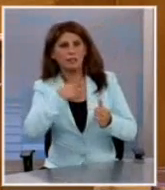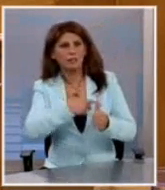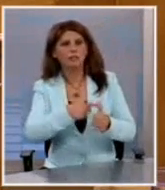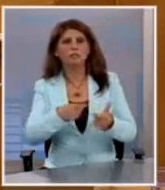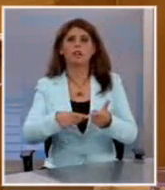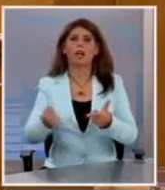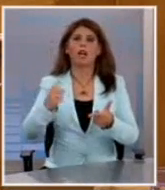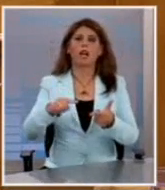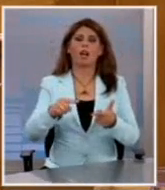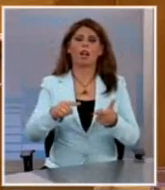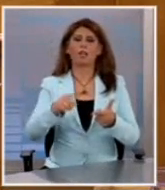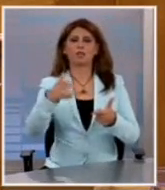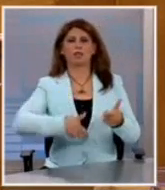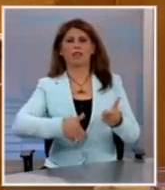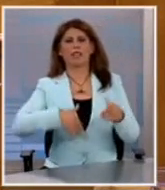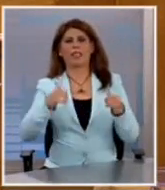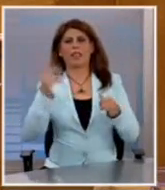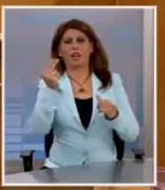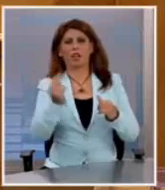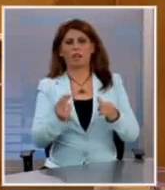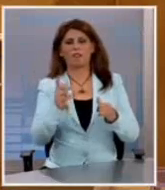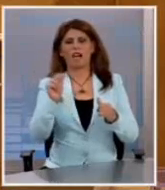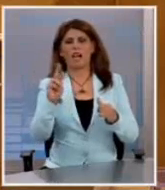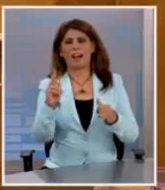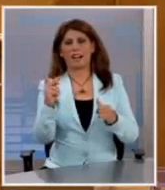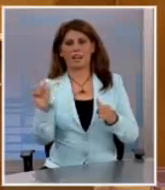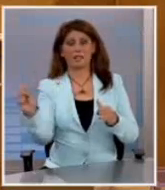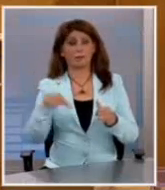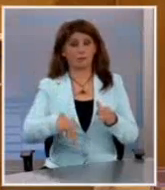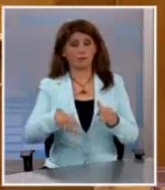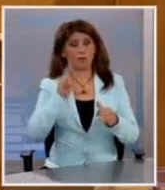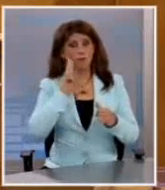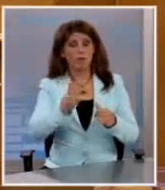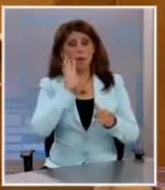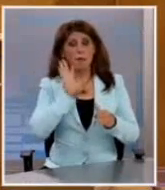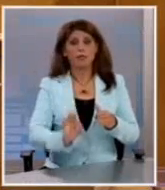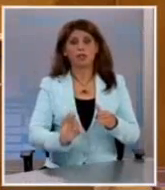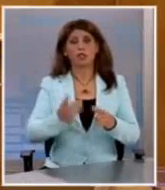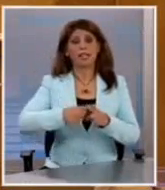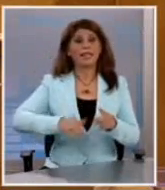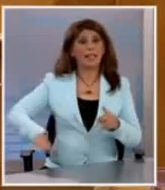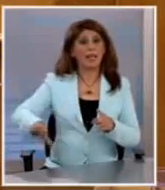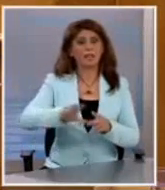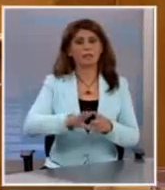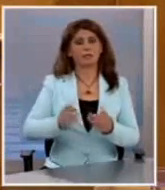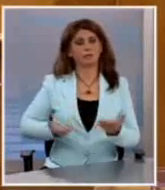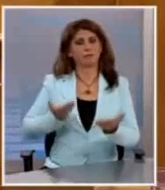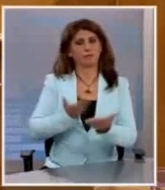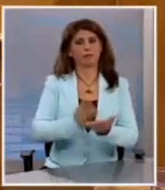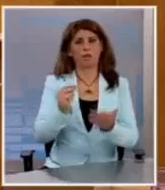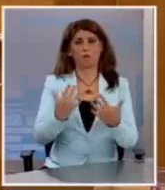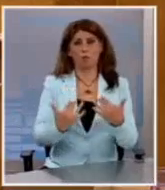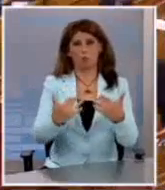για γελιογραφίες του Αρκά. Αυτή είναι η πραγματικότητα που βλέπει και ο ελληνικός λαός και βιώνει ο ελληνικός λαός. Καταθέτω στη Βουλή και